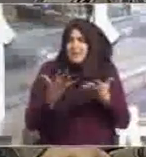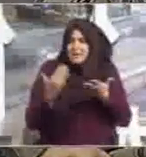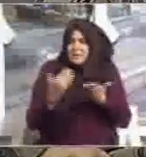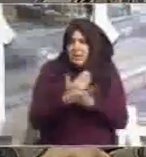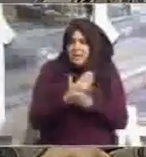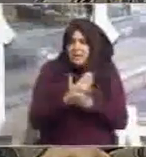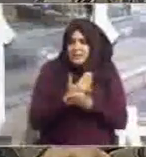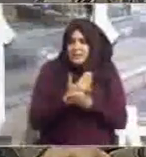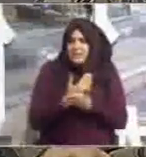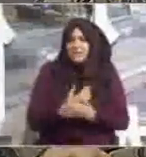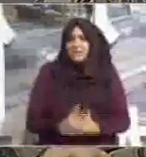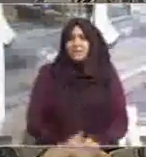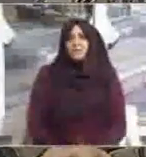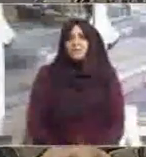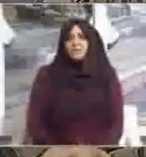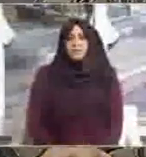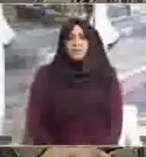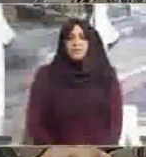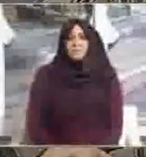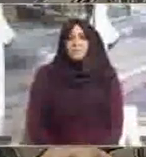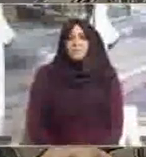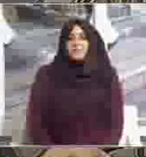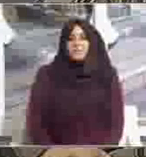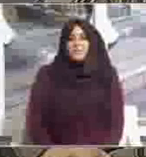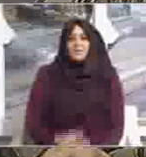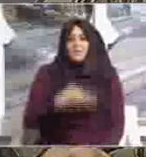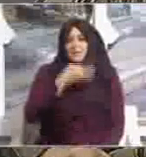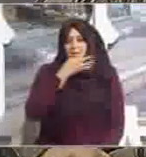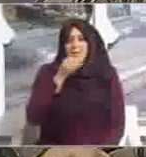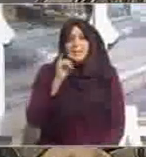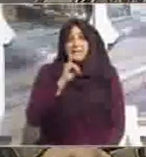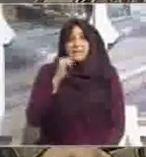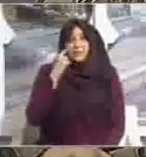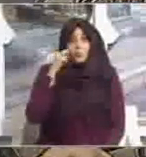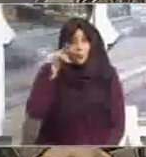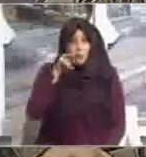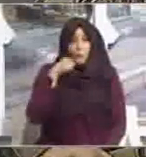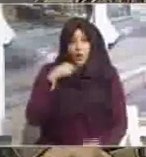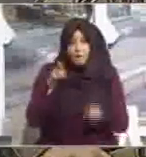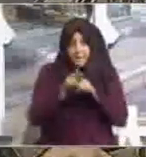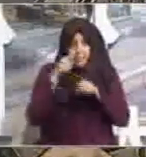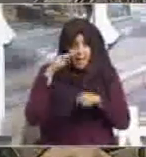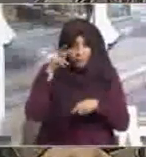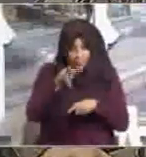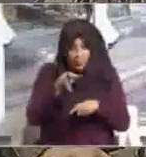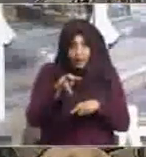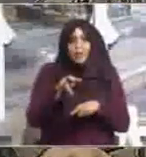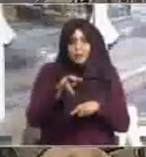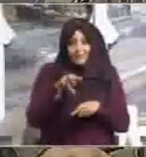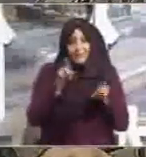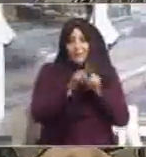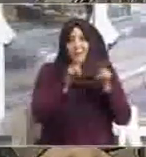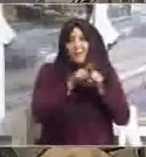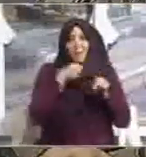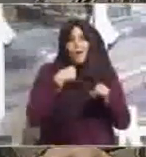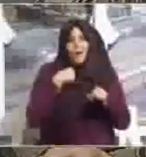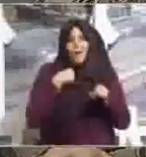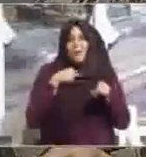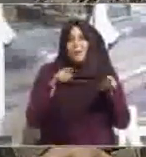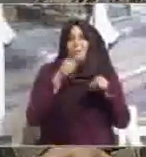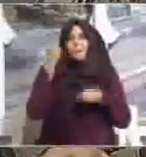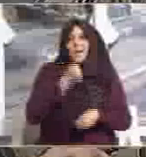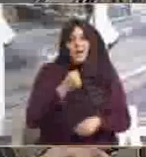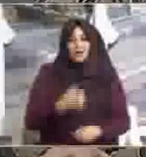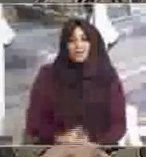ما اصابك؟ ما اصابك؟ ماذا جرى لك؟ ايه ها قال لهم لا رايت ما رايت لا فعلتم اكثر مما